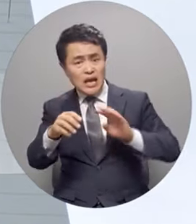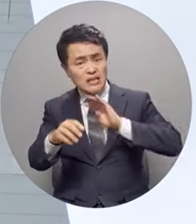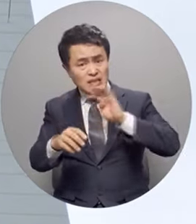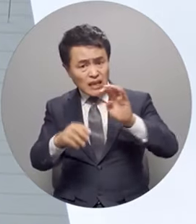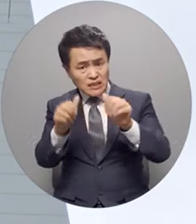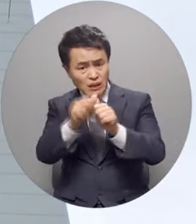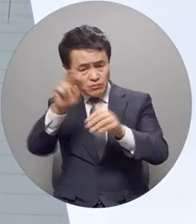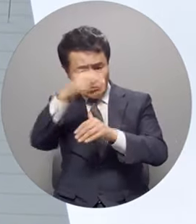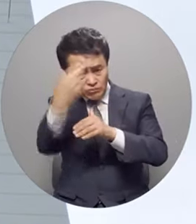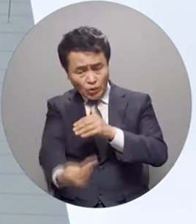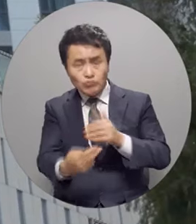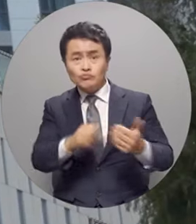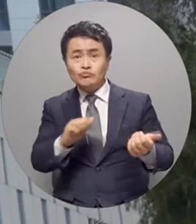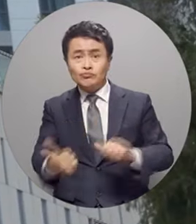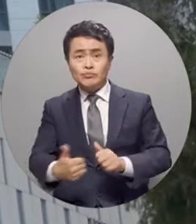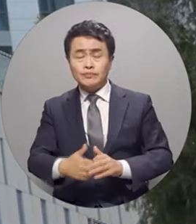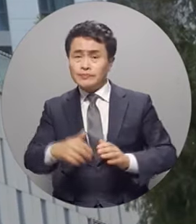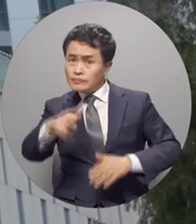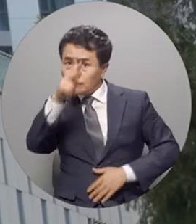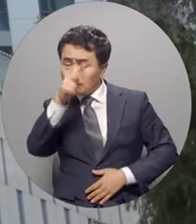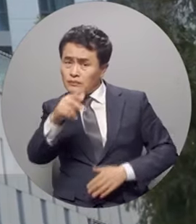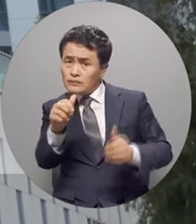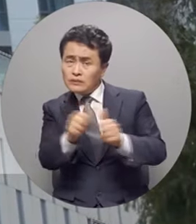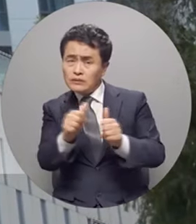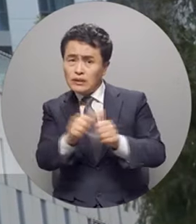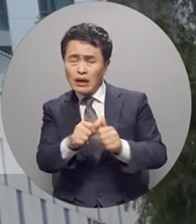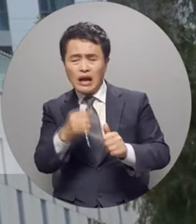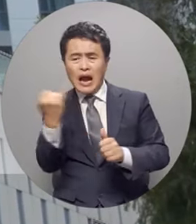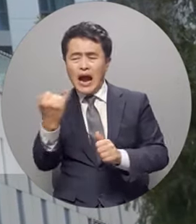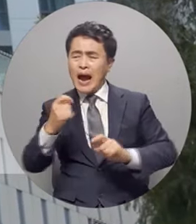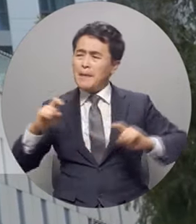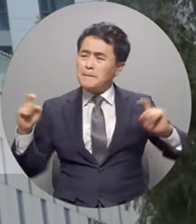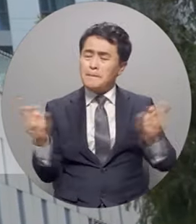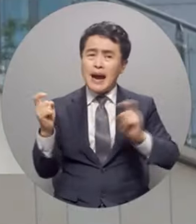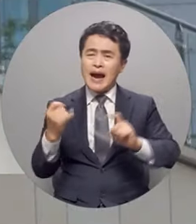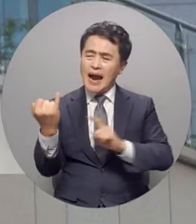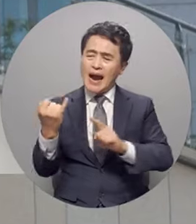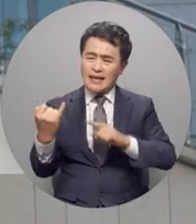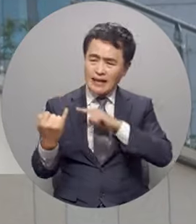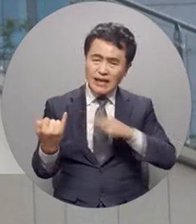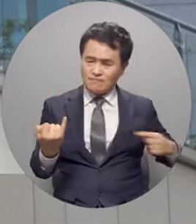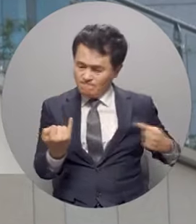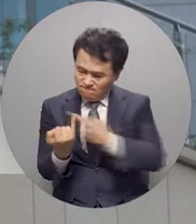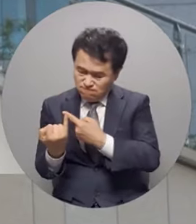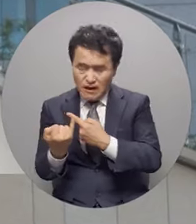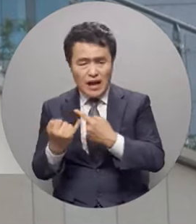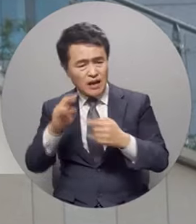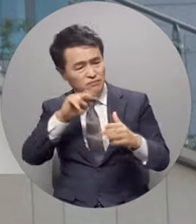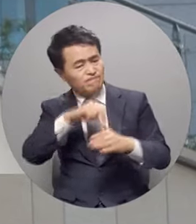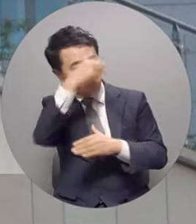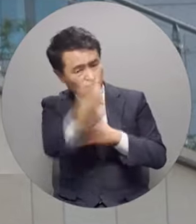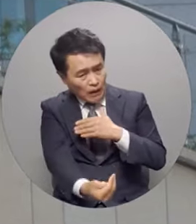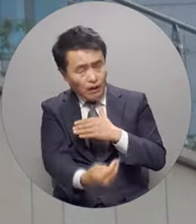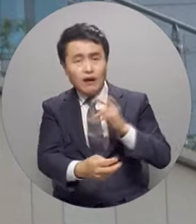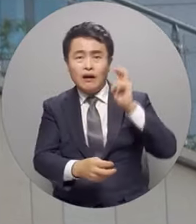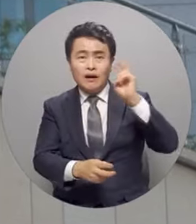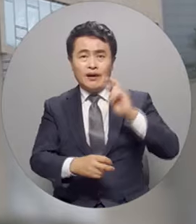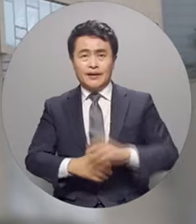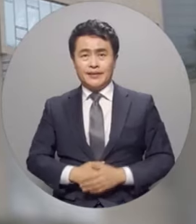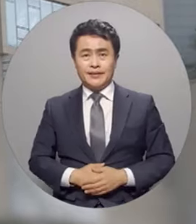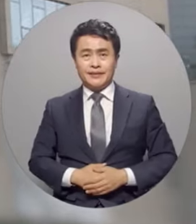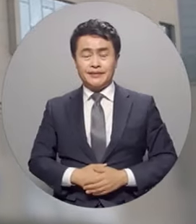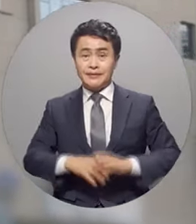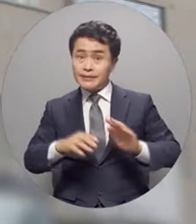떨어져 숨졌습니다. 경찰은 남성이 아내와 언쟁을 벌이다 아내에게 흉기를 휘두른 뒤 뛰어내린 것으로 파악했습니다.